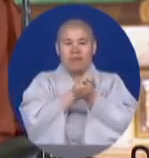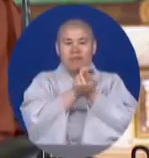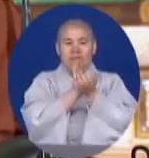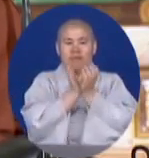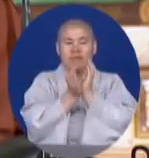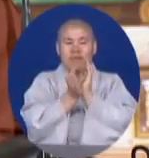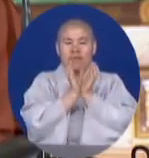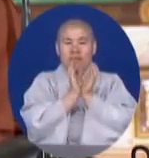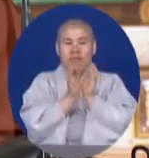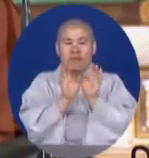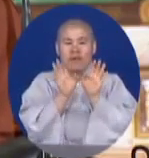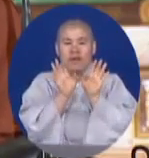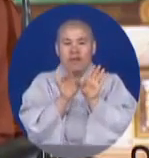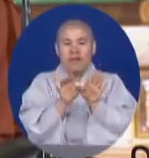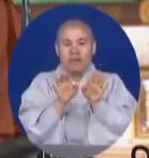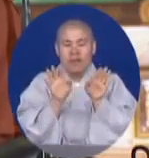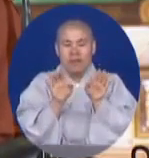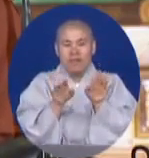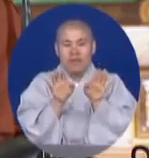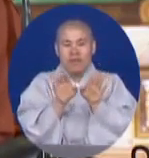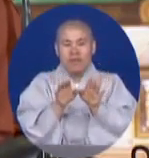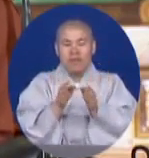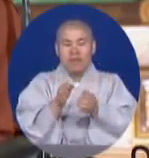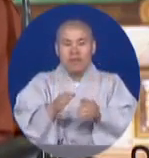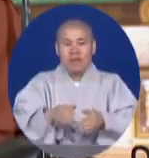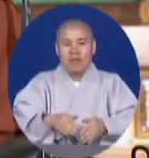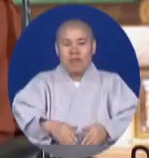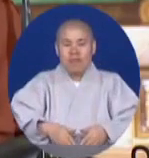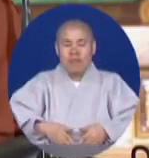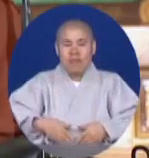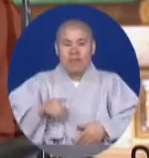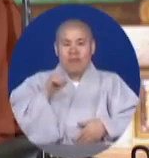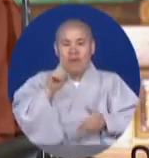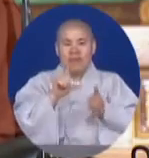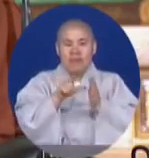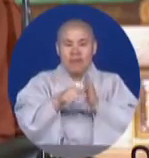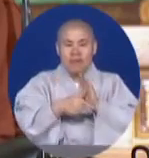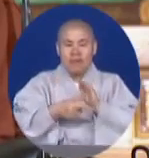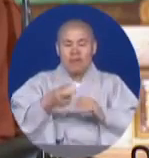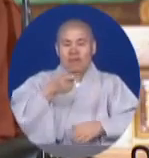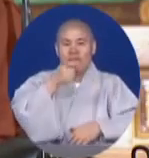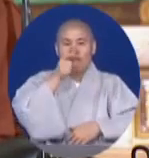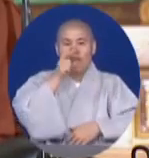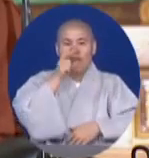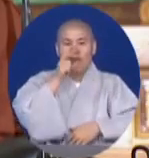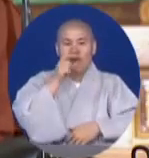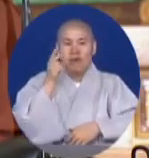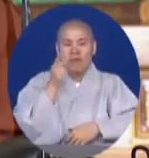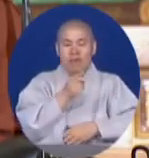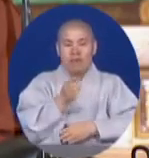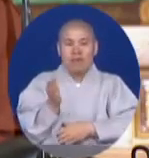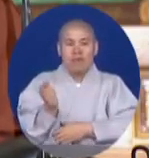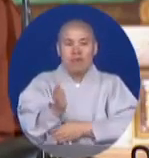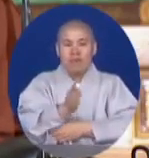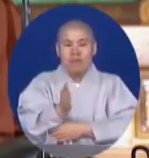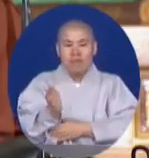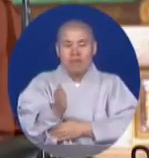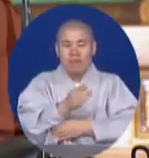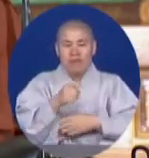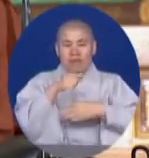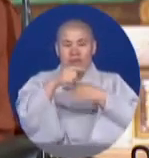꽃과 나비는 봄 한철인데 물과 고기는